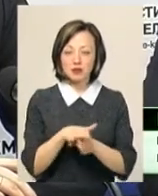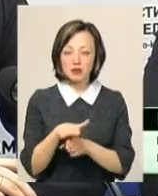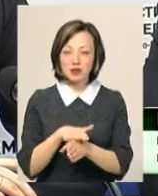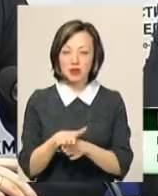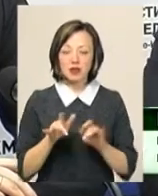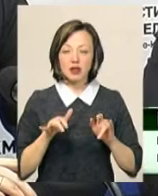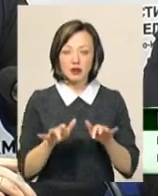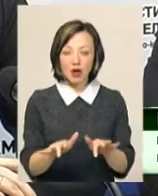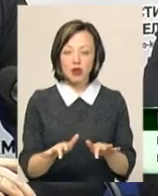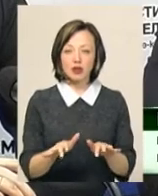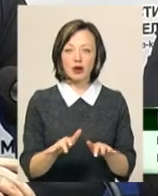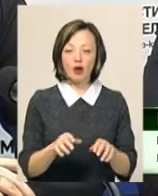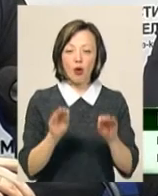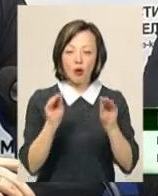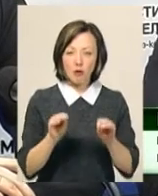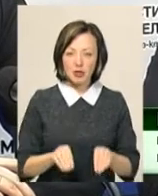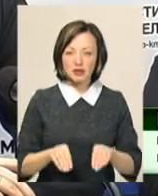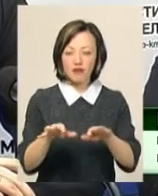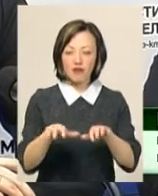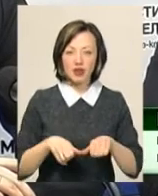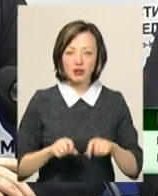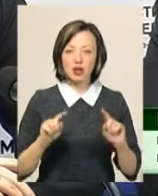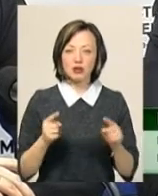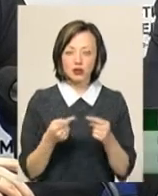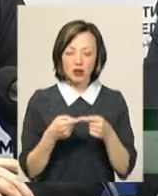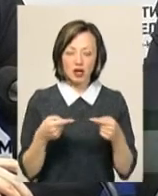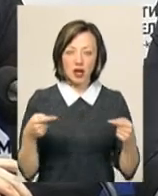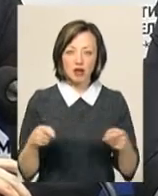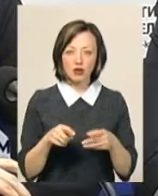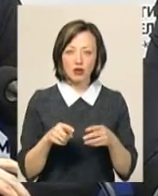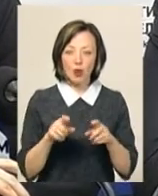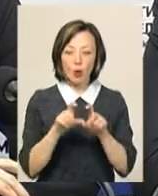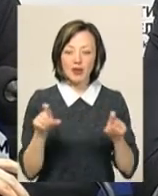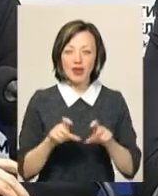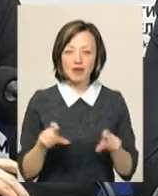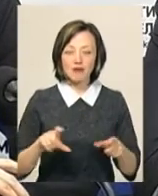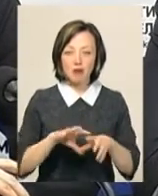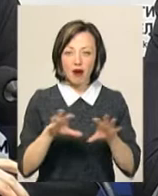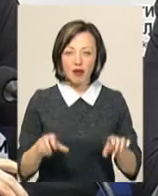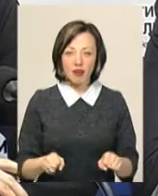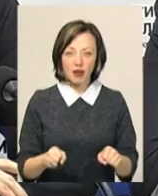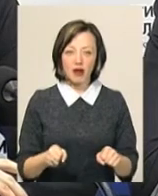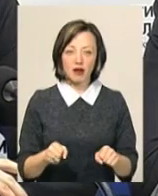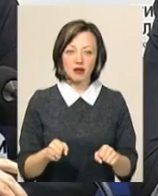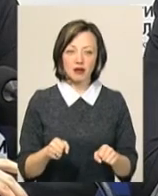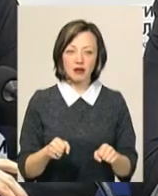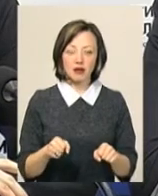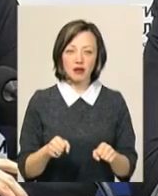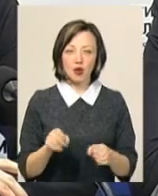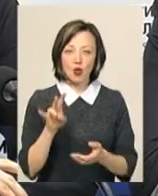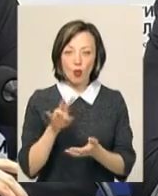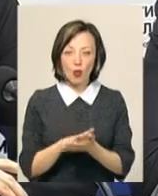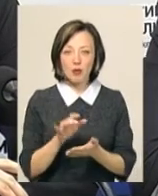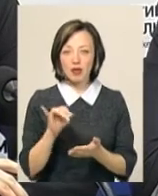та було описано, вилучено, арештовано ряд об'єктів майна, саме і нерухоме майно, і